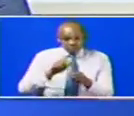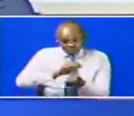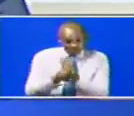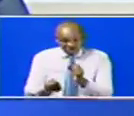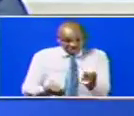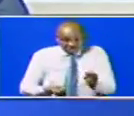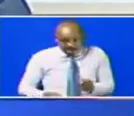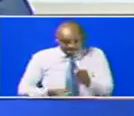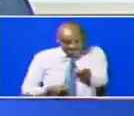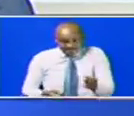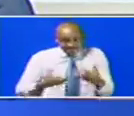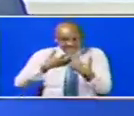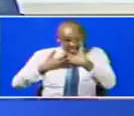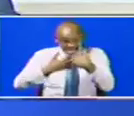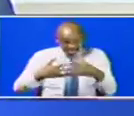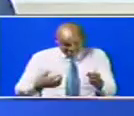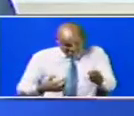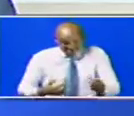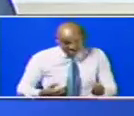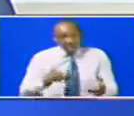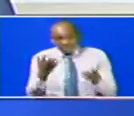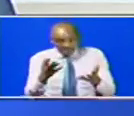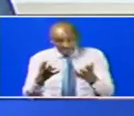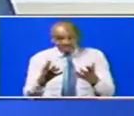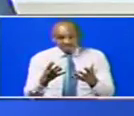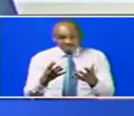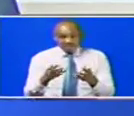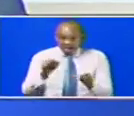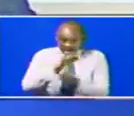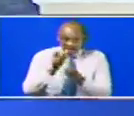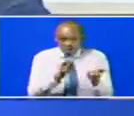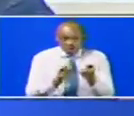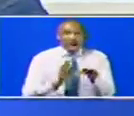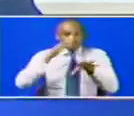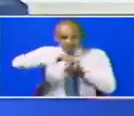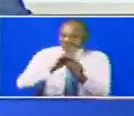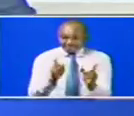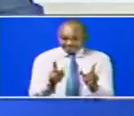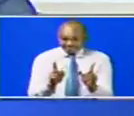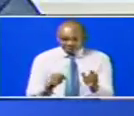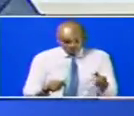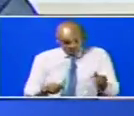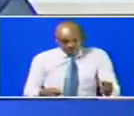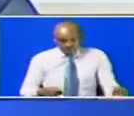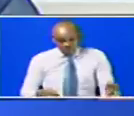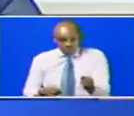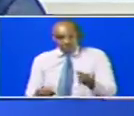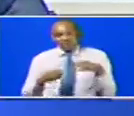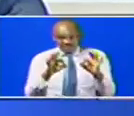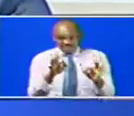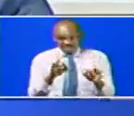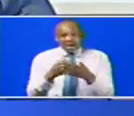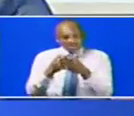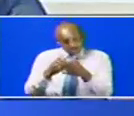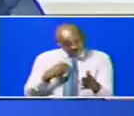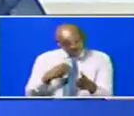zile gears, tuseme kwa mfano ni manual vehicles, utakuta vile una change inaingia free. Na before